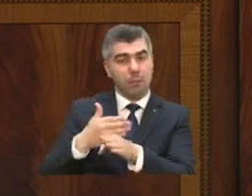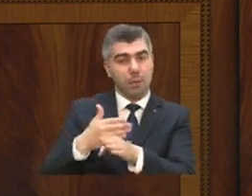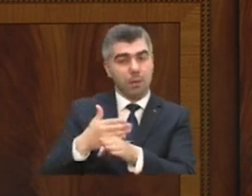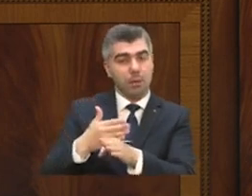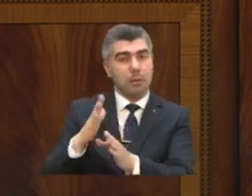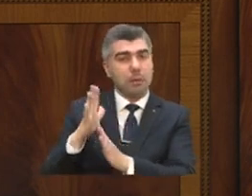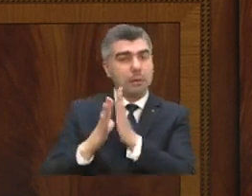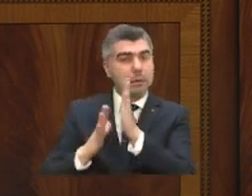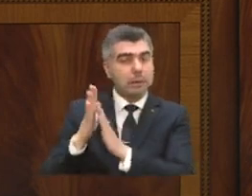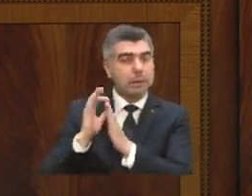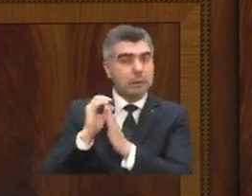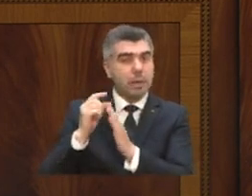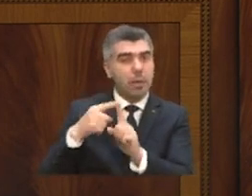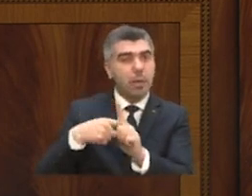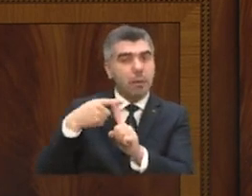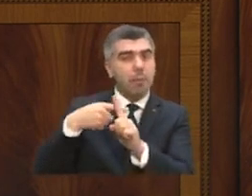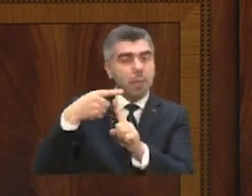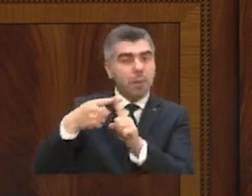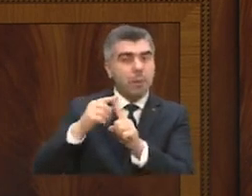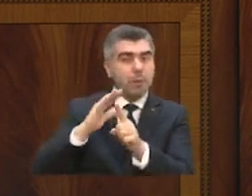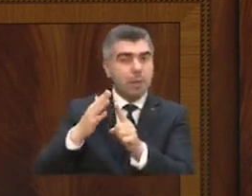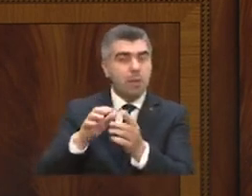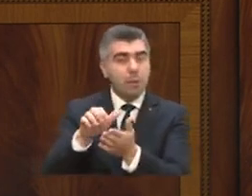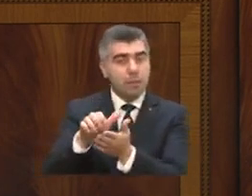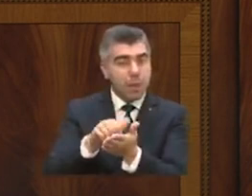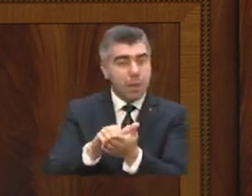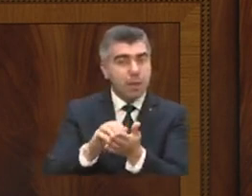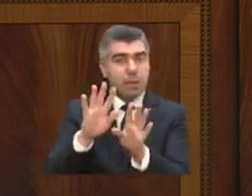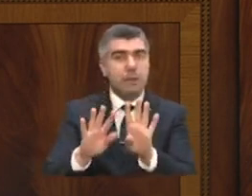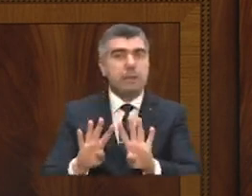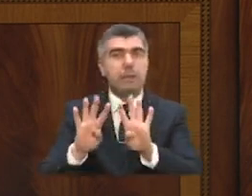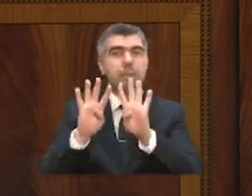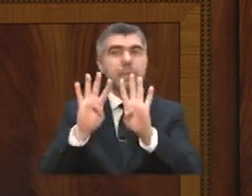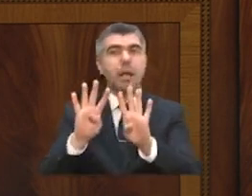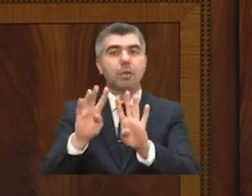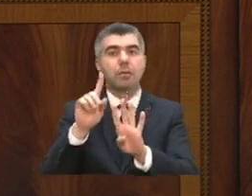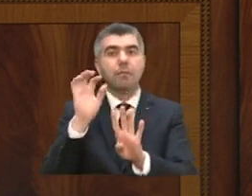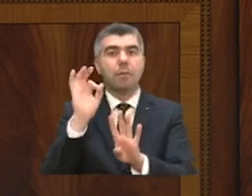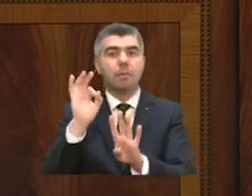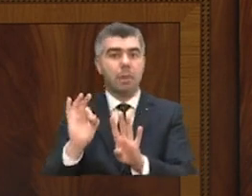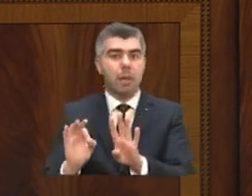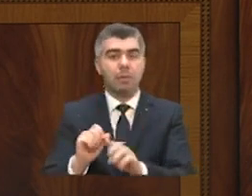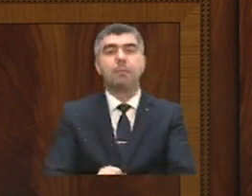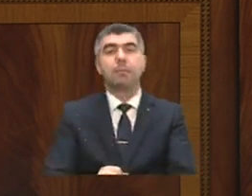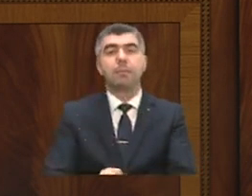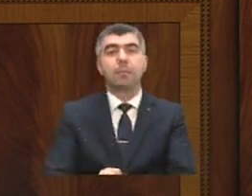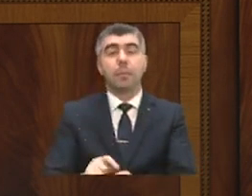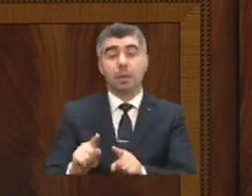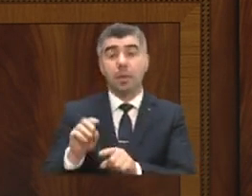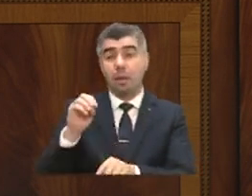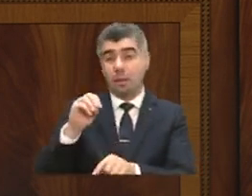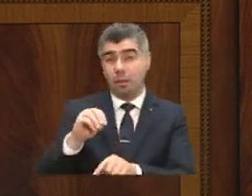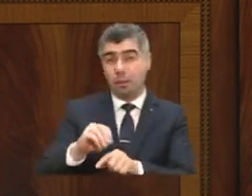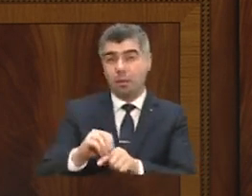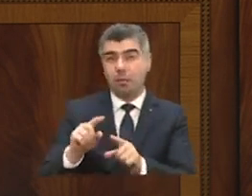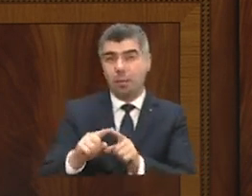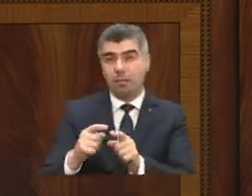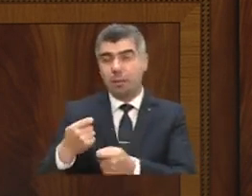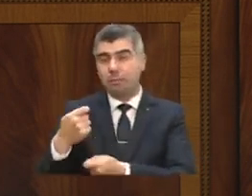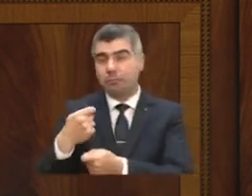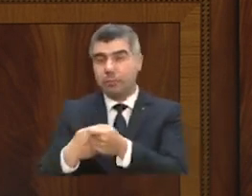المضافة الفلاحية بما يناهز ب 18%. هذا إلى جانب الدينامية التي